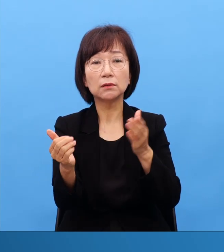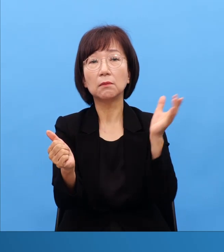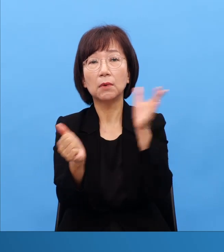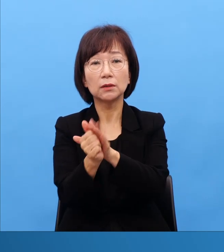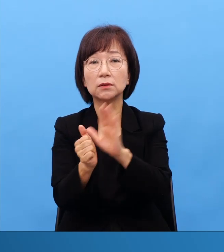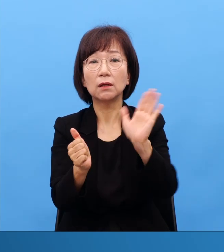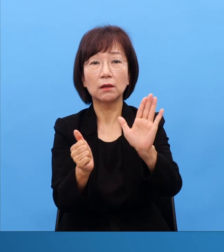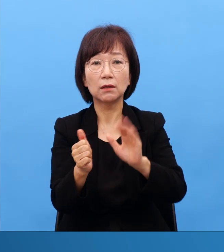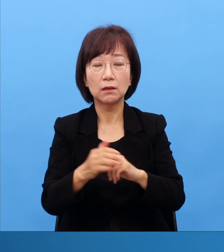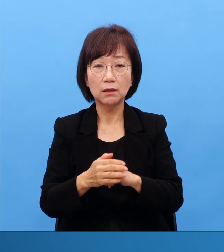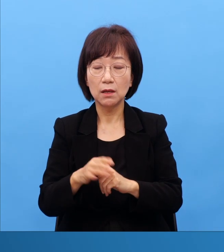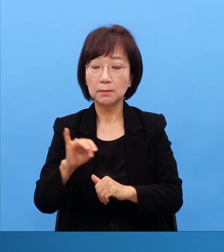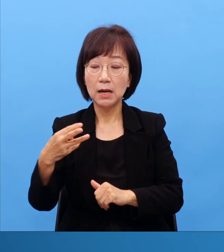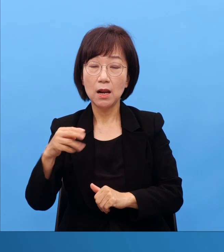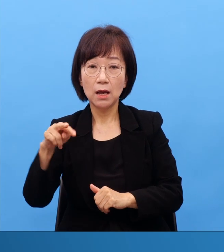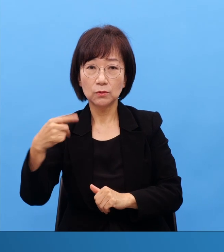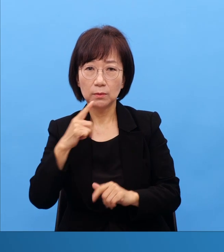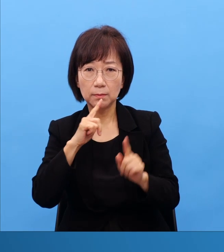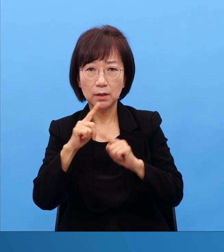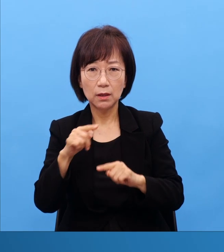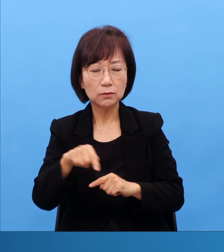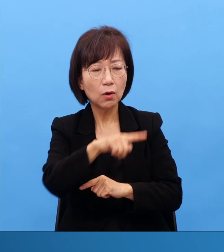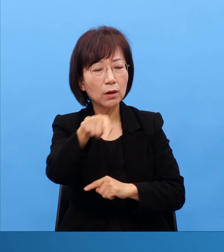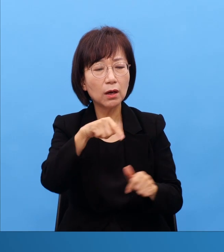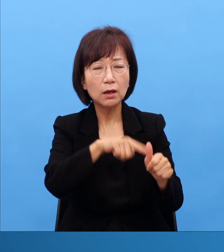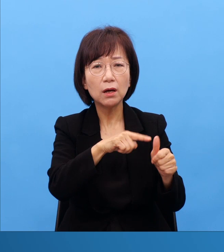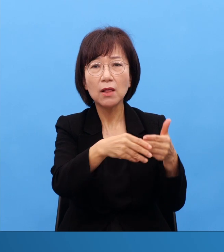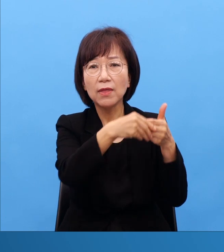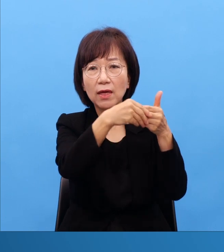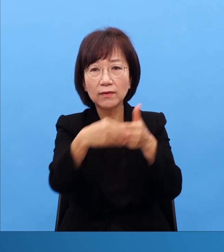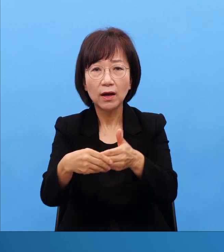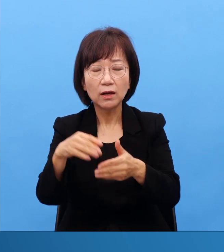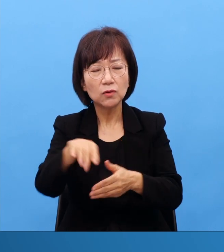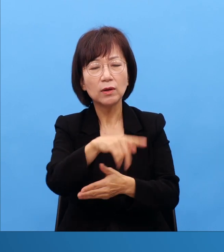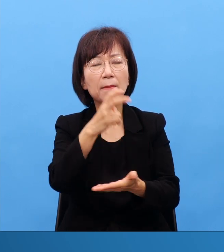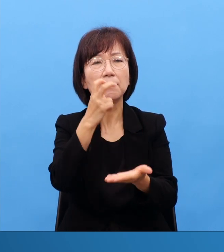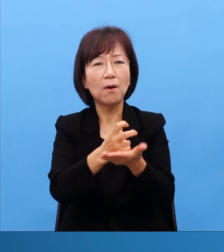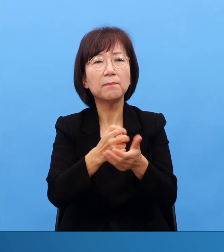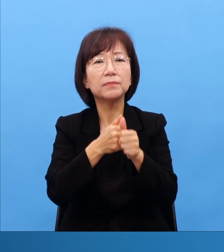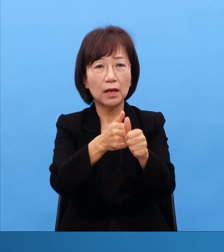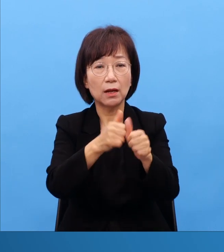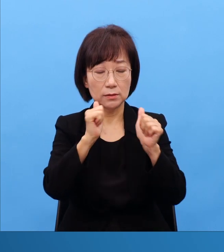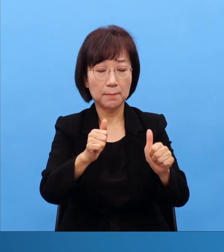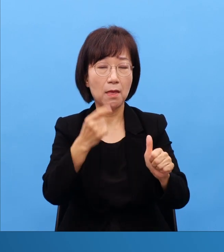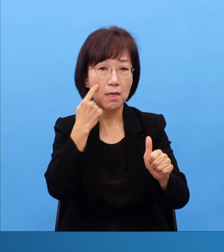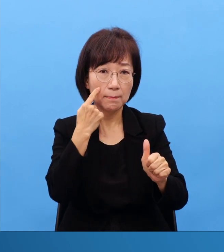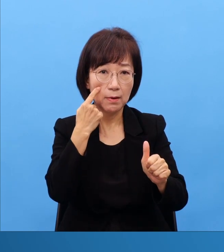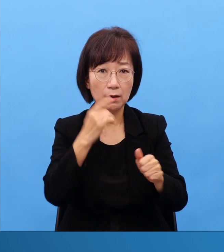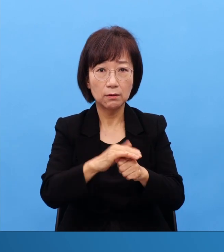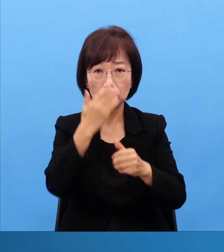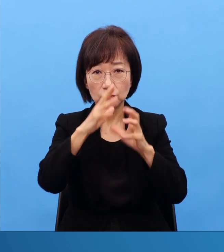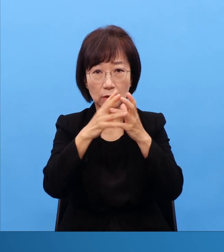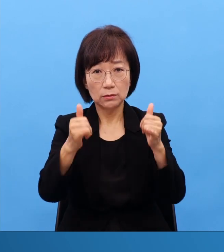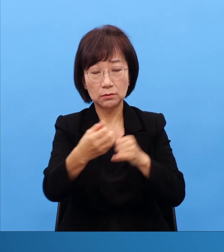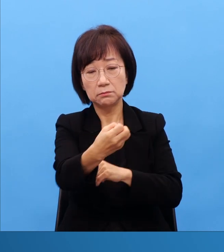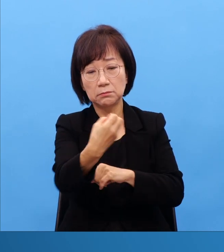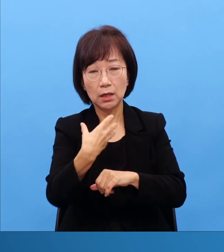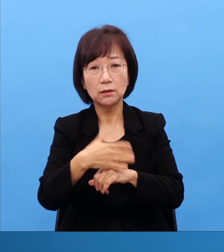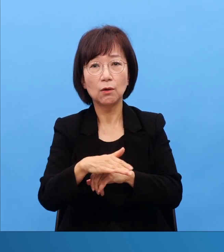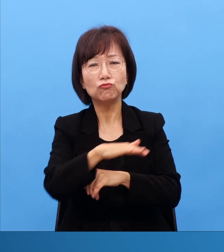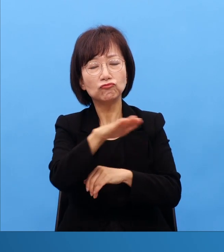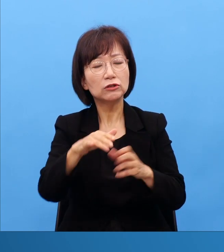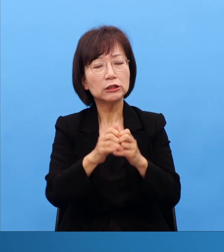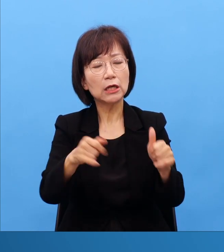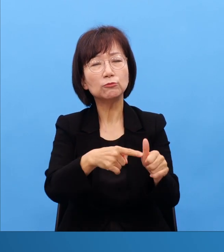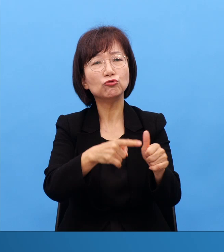아니하였겠나이다. 빌라도가 이르되 너희가 그를 데려다가 너희 법대로 재판하라. 유대인들이 이르되 우리에게는